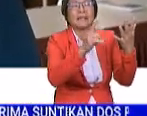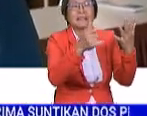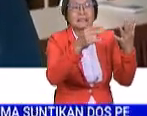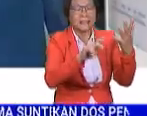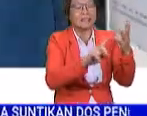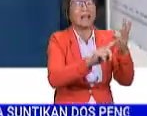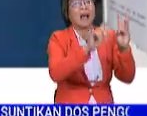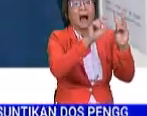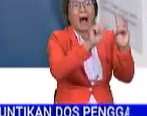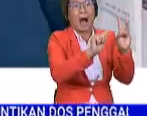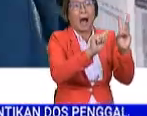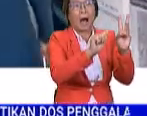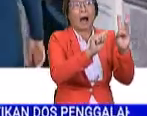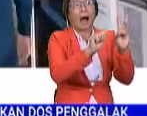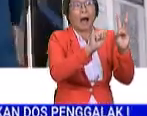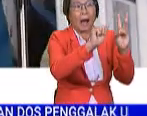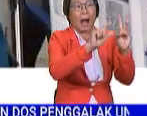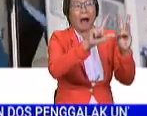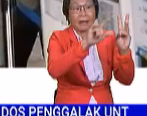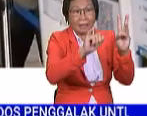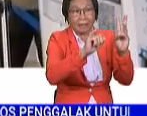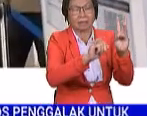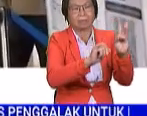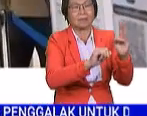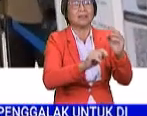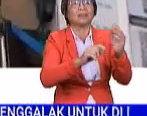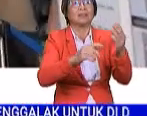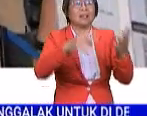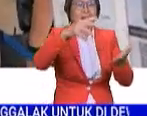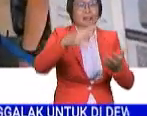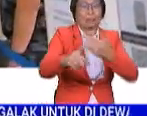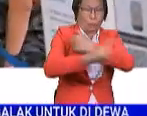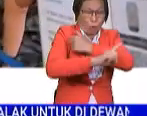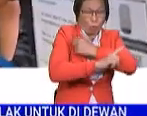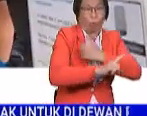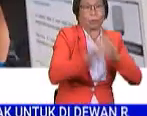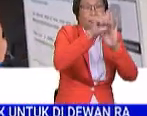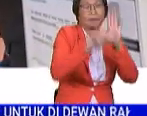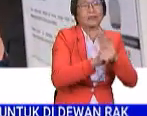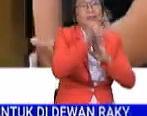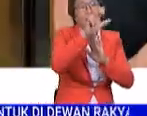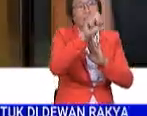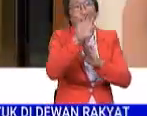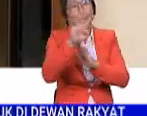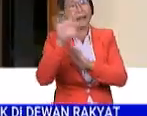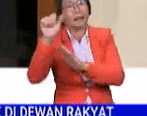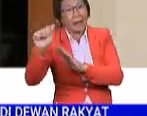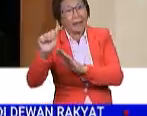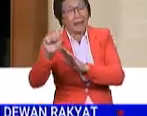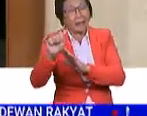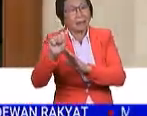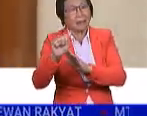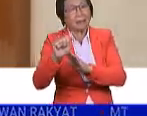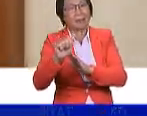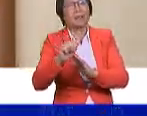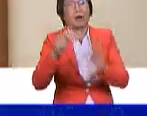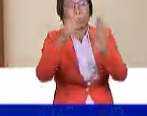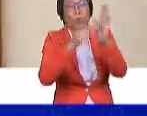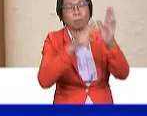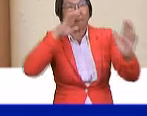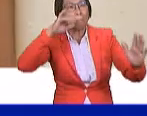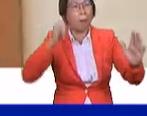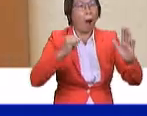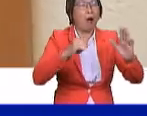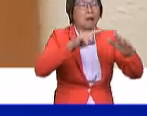dan Abdul Hakim Muhammad Ali hukuman mengikut section 304 yekanan keseksaan itu berjalan sejak